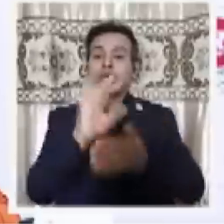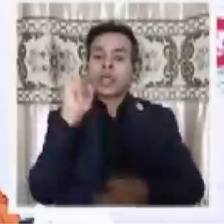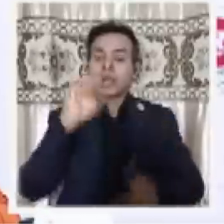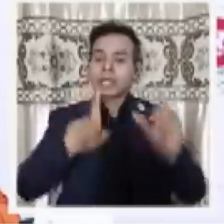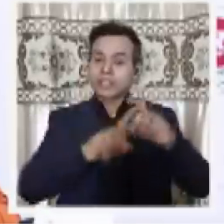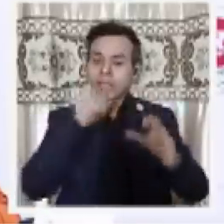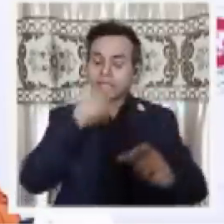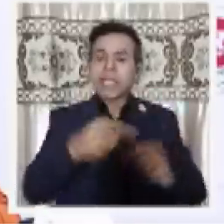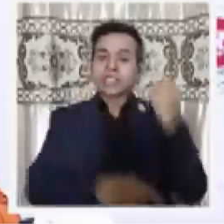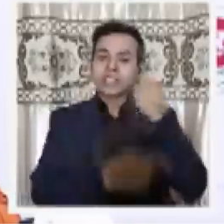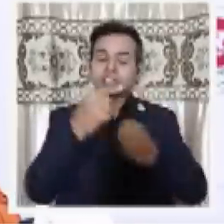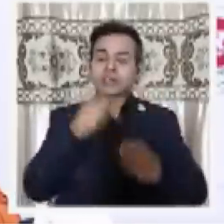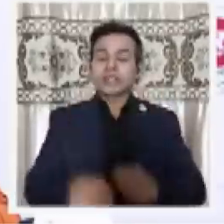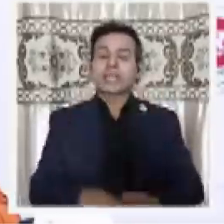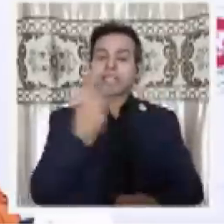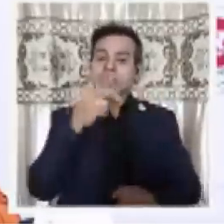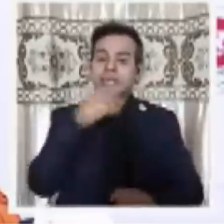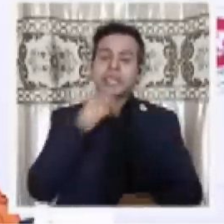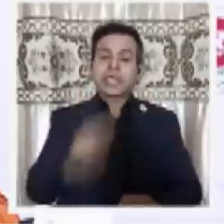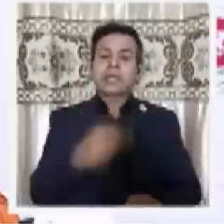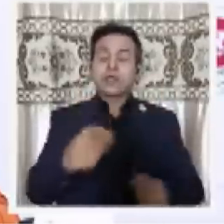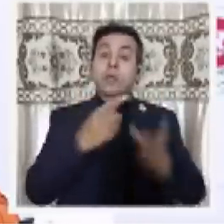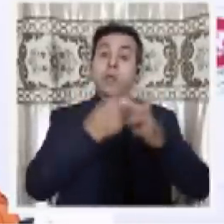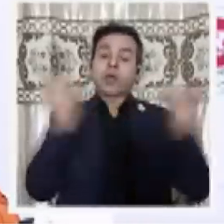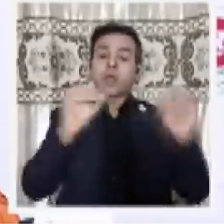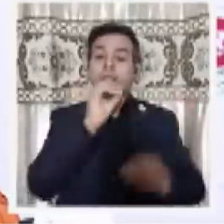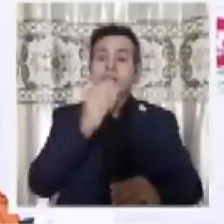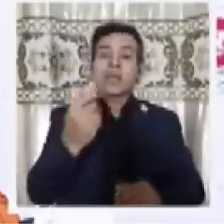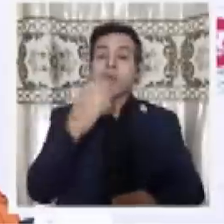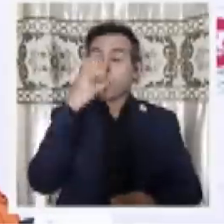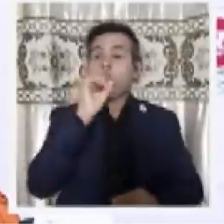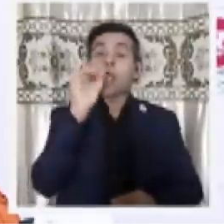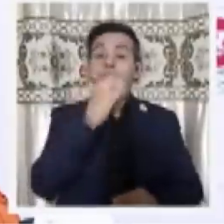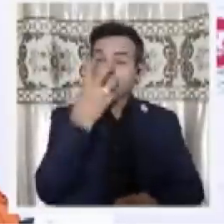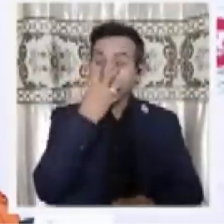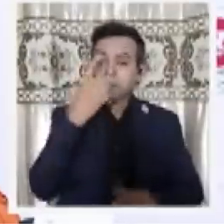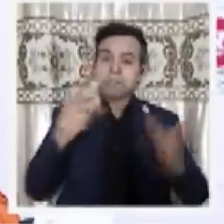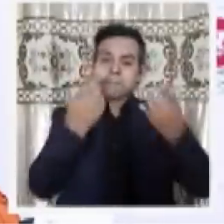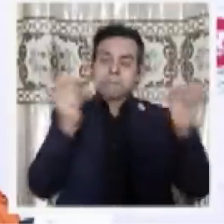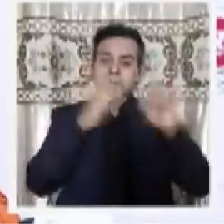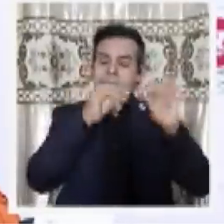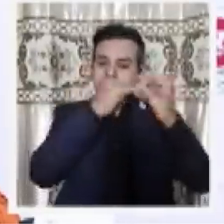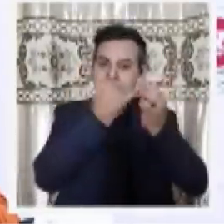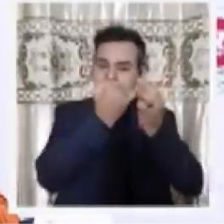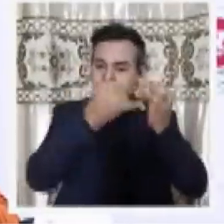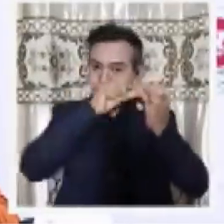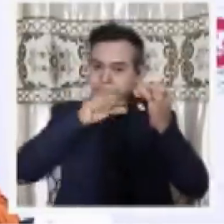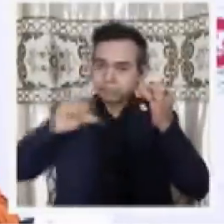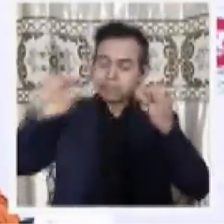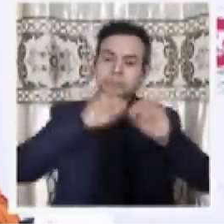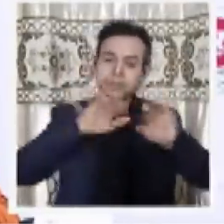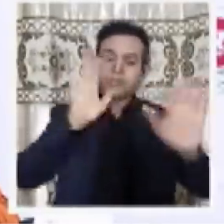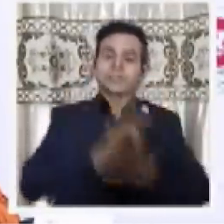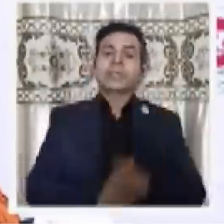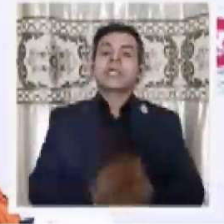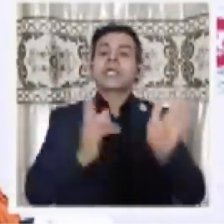হাসপাতাল, কুর্মিটোড়া জেনারেল হাসপাতাল এবং শহীদ সরদ্দে হাসপাতালে লিকুইড অক্সিজেন ট্যাঙ্ক এবং কেন্দ্রীয় অক্সিজেন লাইন স্থাপন